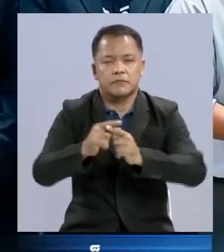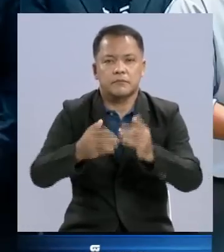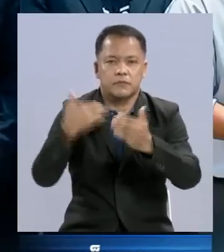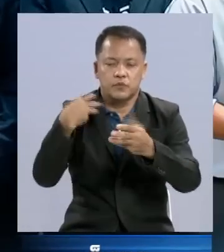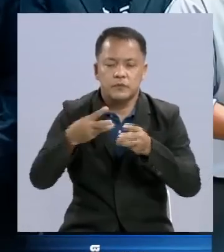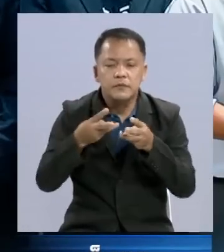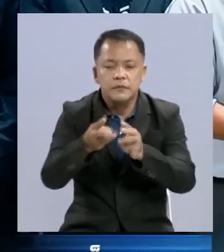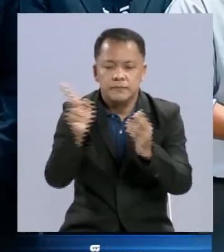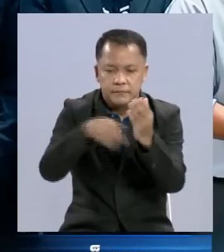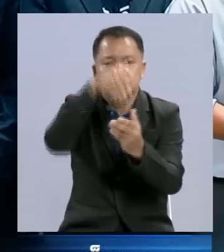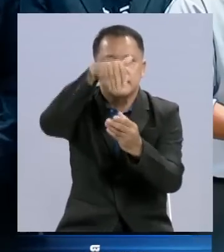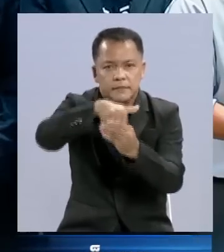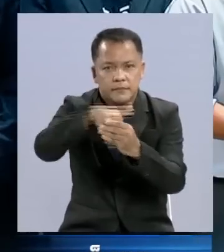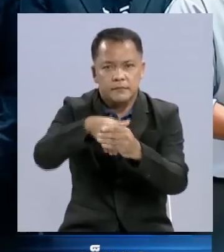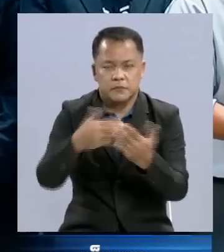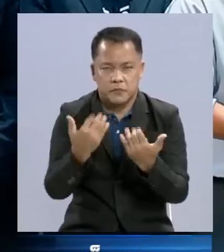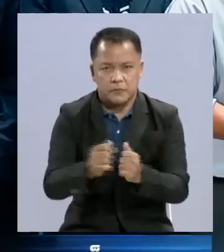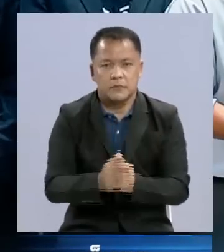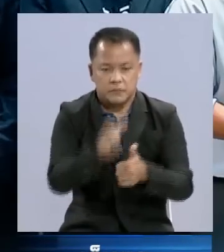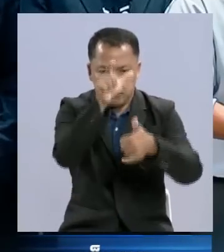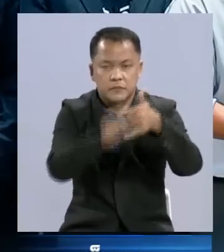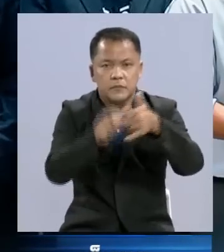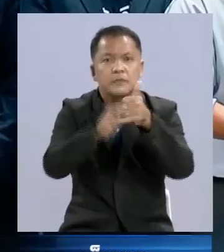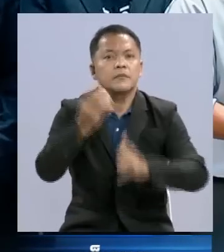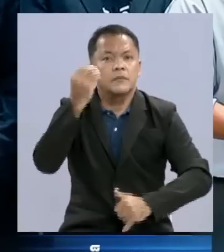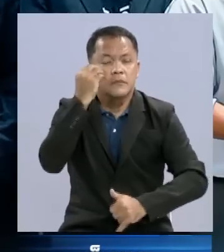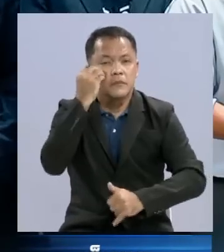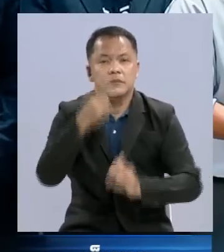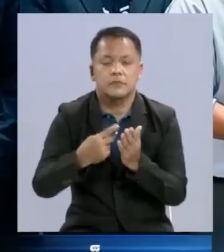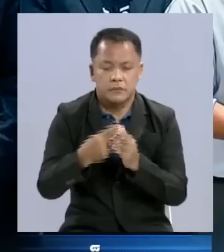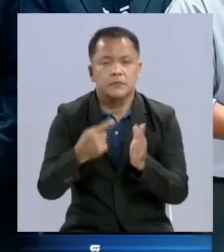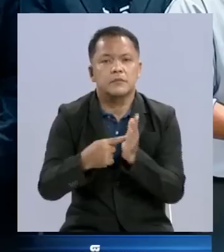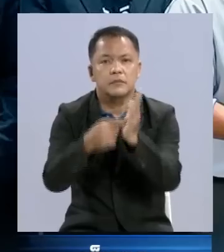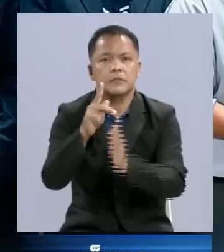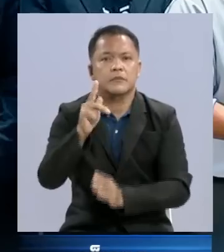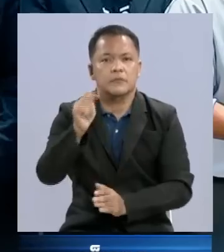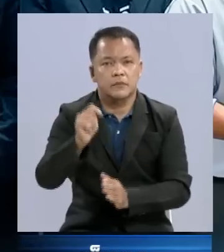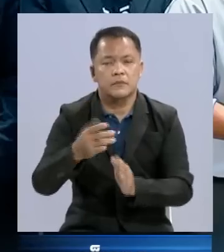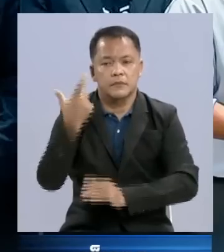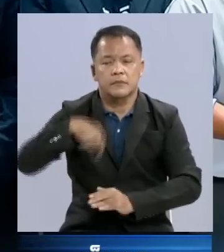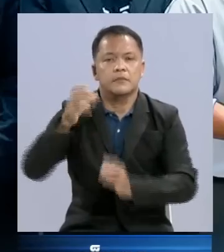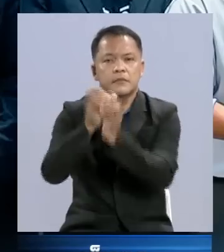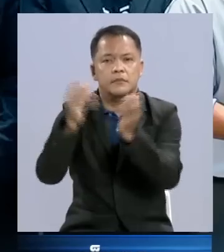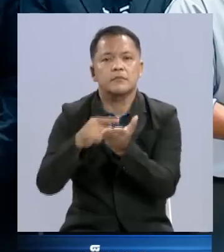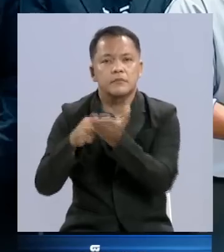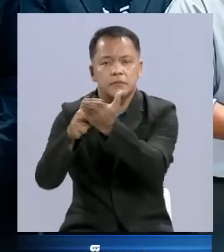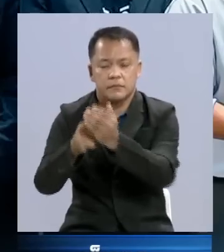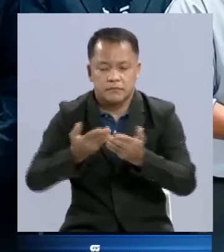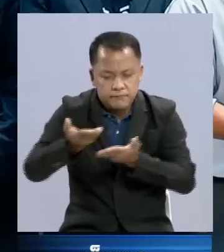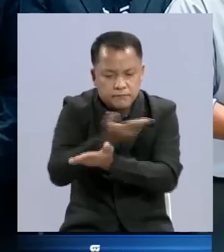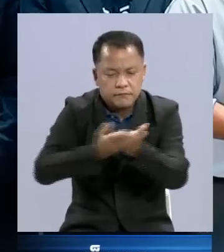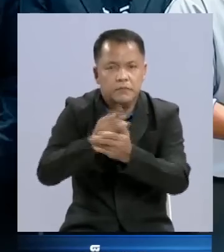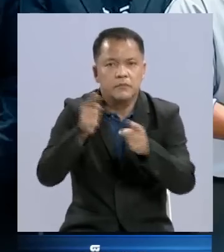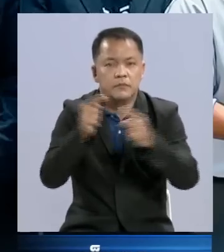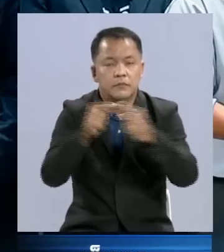ระบวนการเลือกตั้งกรณีคุณสมบัติของคุณพิธาข้อเสนอต่อกกต.และศาลรัฐธรรมนูญคือพิจารณา